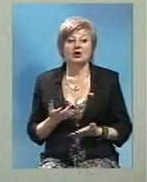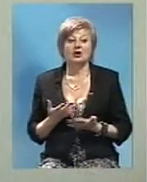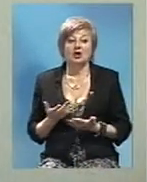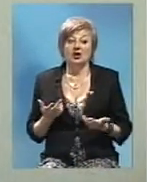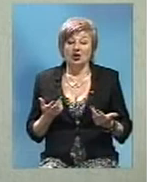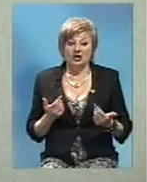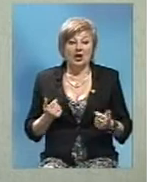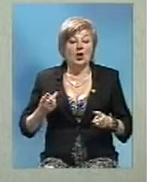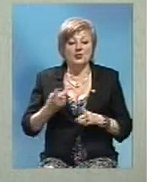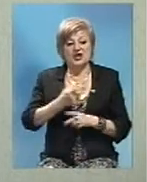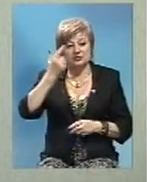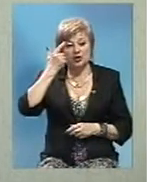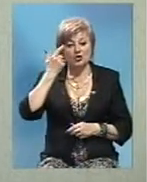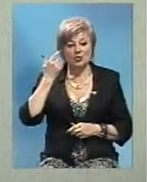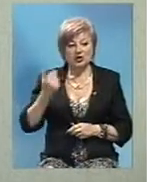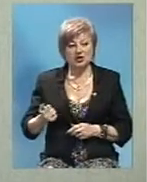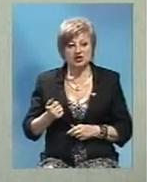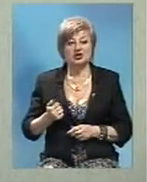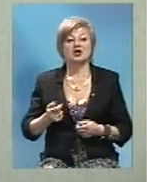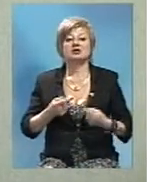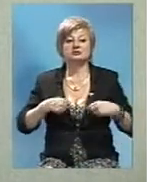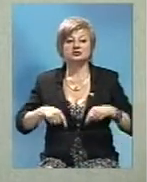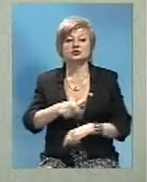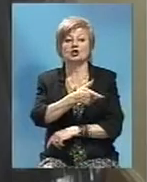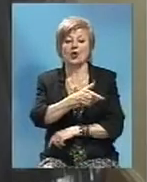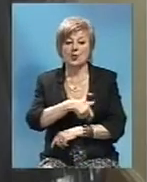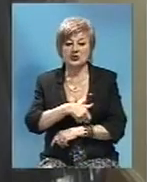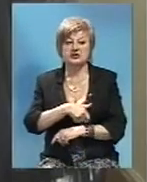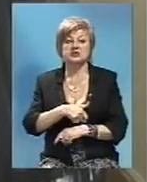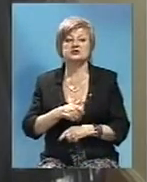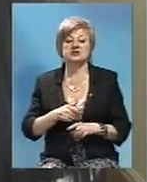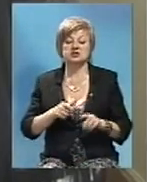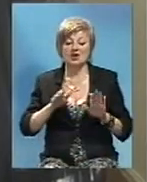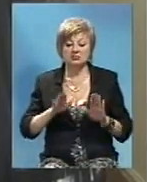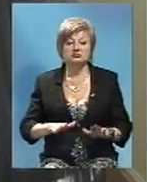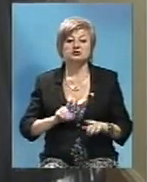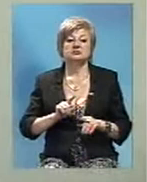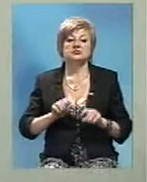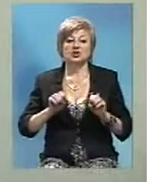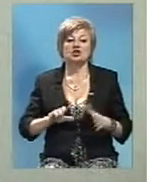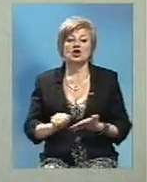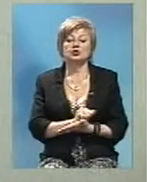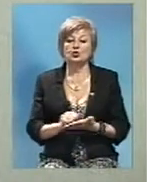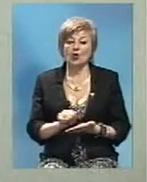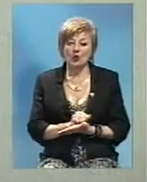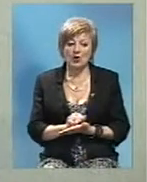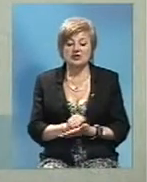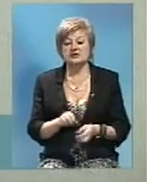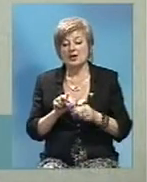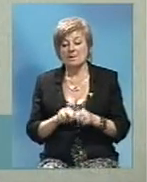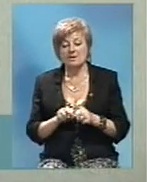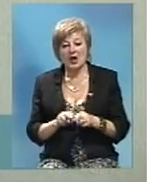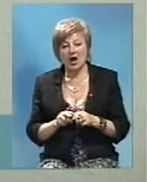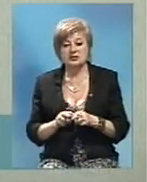29-го без предупреждення організував таку комісію швидко. На місці були всі необхідні документи, зокрема паспорт